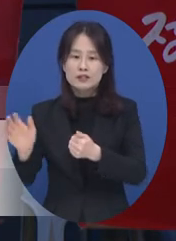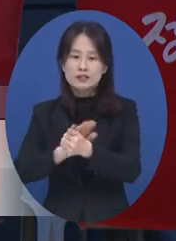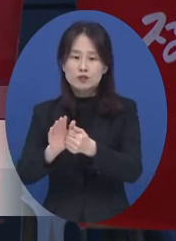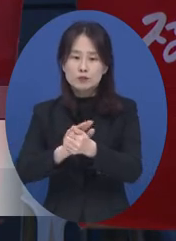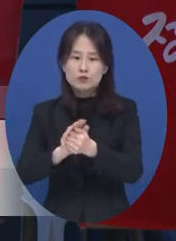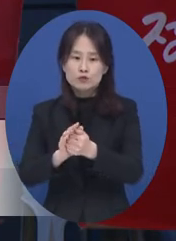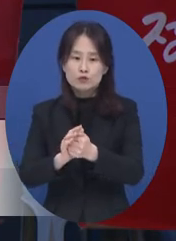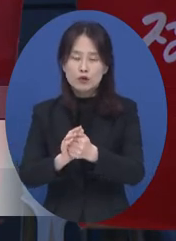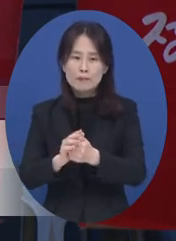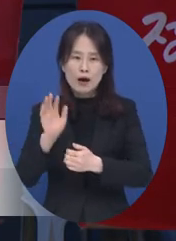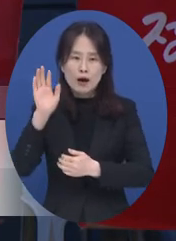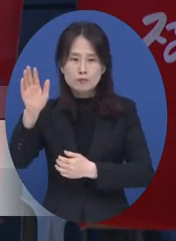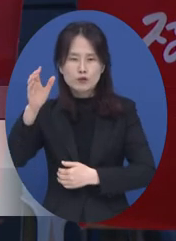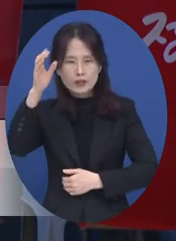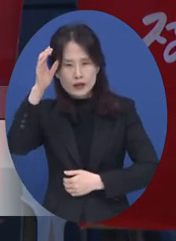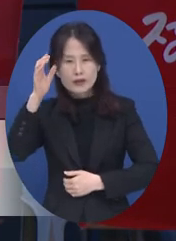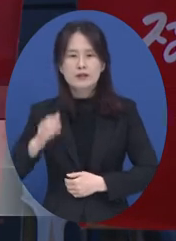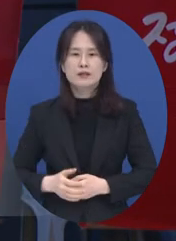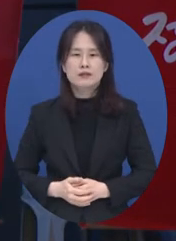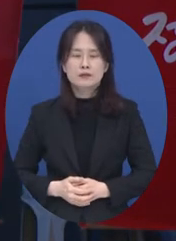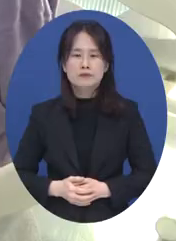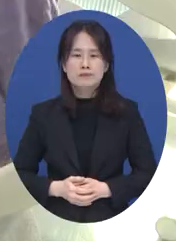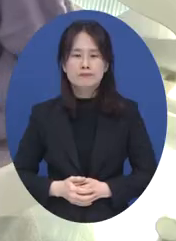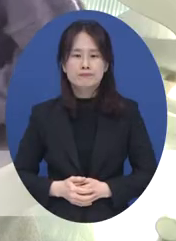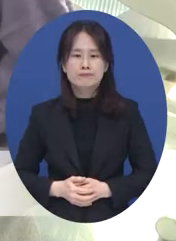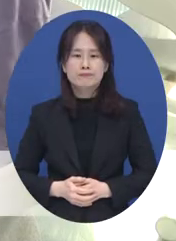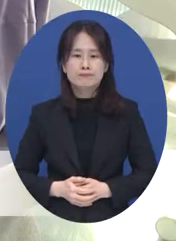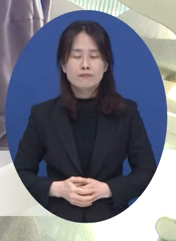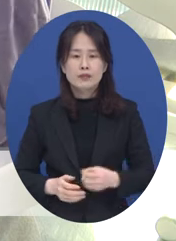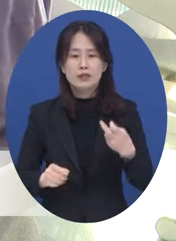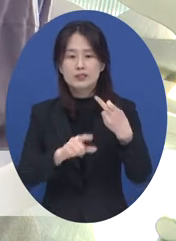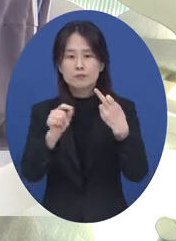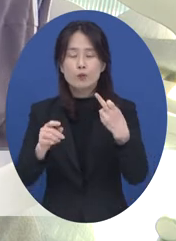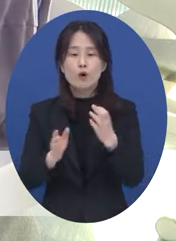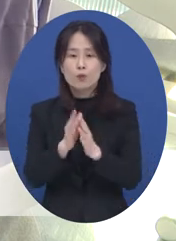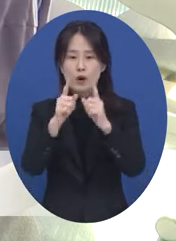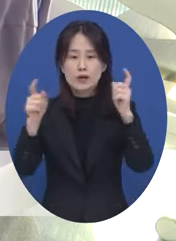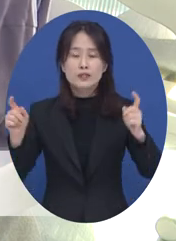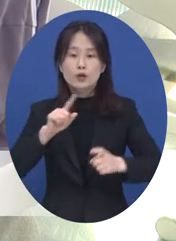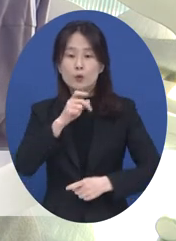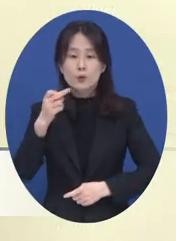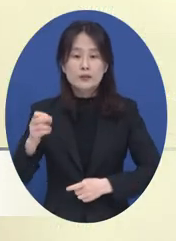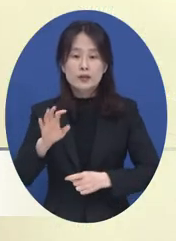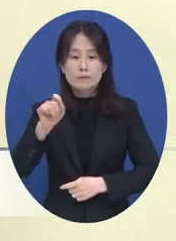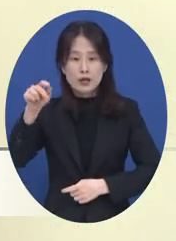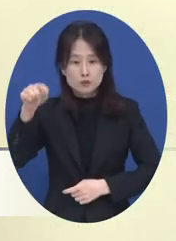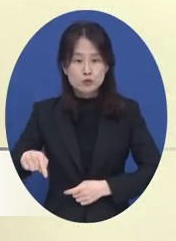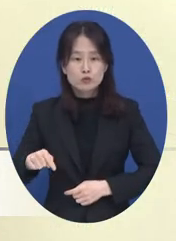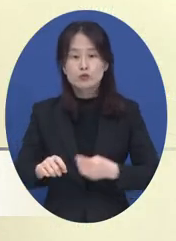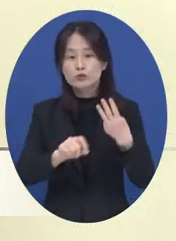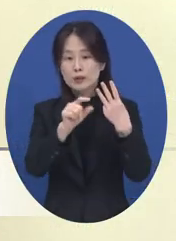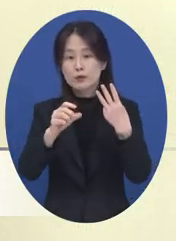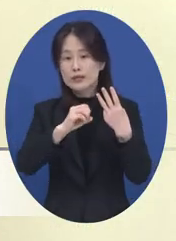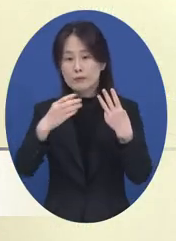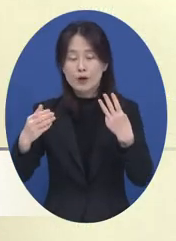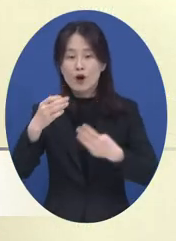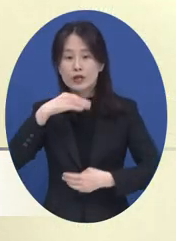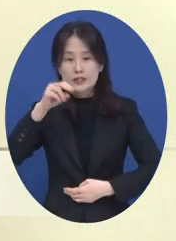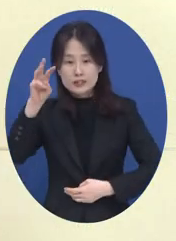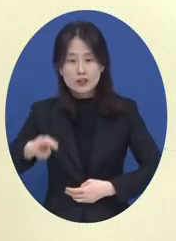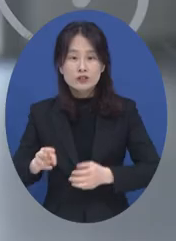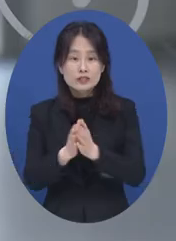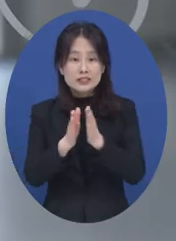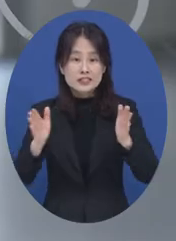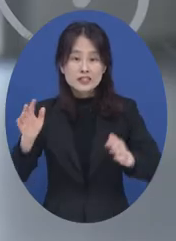공공적인 서비스 부분에서 충분히 있다고 봅니다. 지난 12월 화성과 오산, 파주에 이어 3월에는 양평과